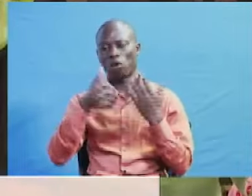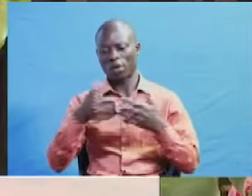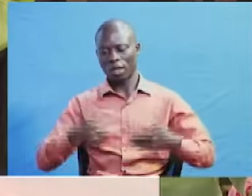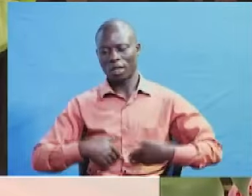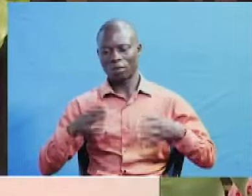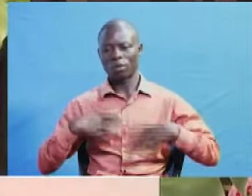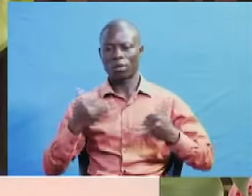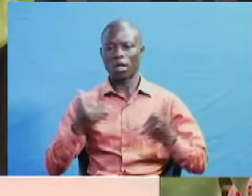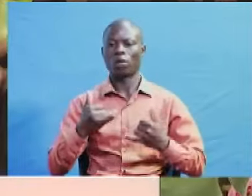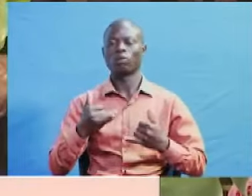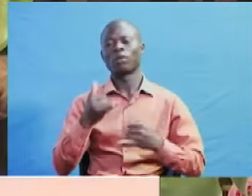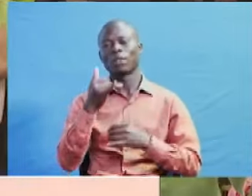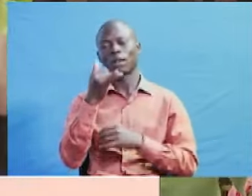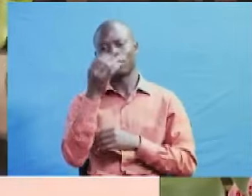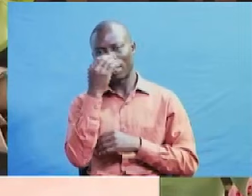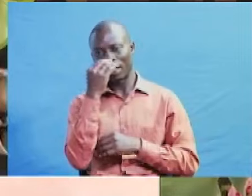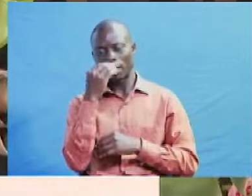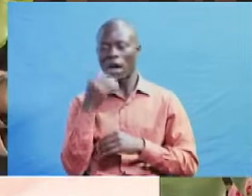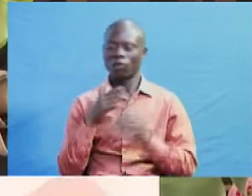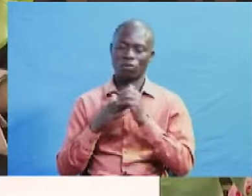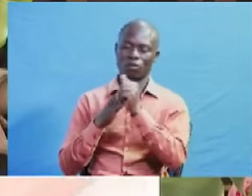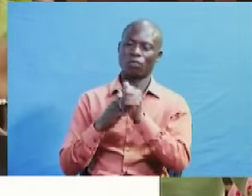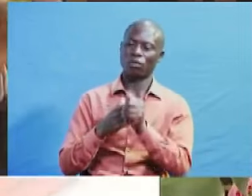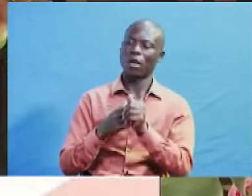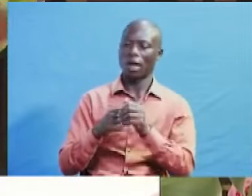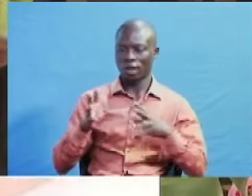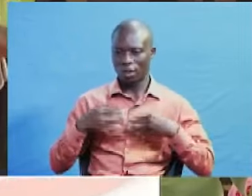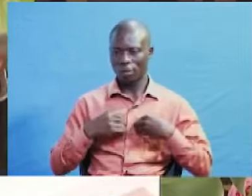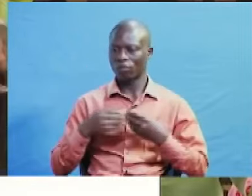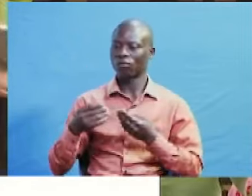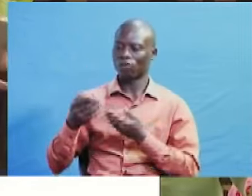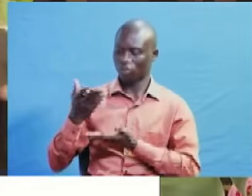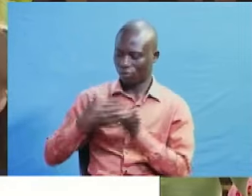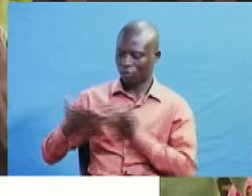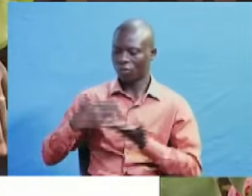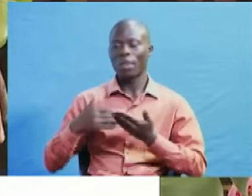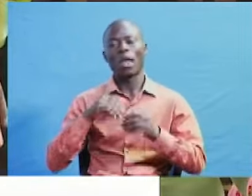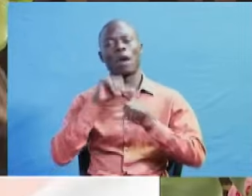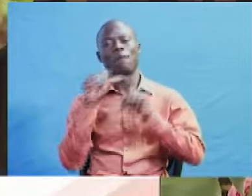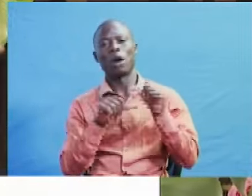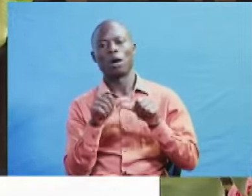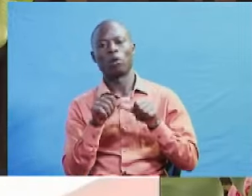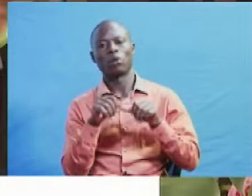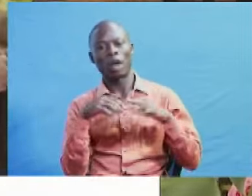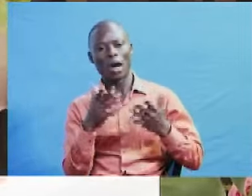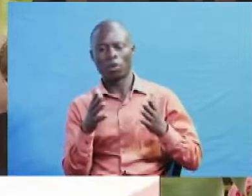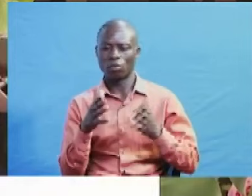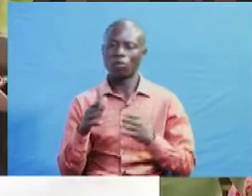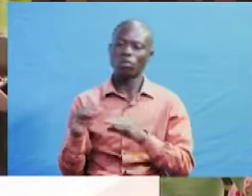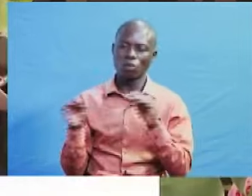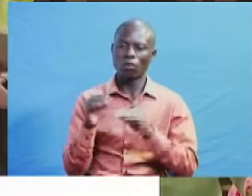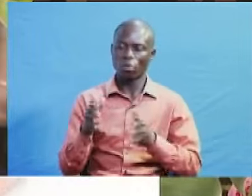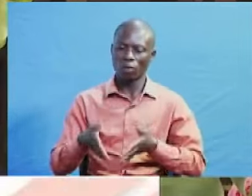now that the president has guided tuongee maneno ya mambo ya kutoka kwa barabara, tuachane